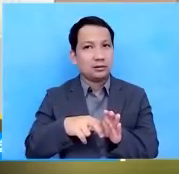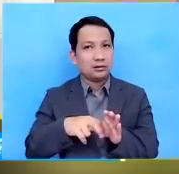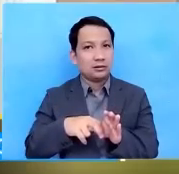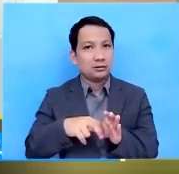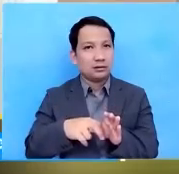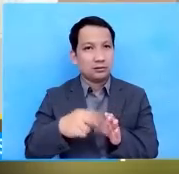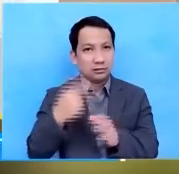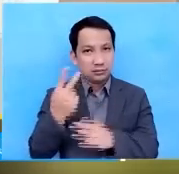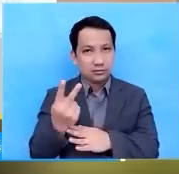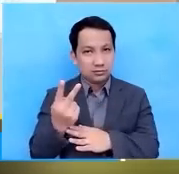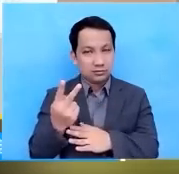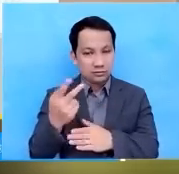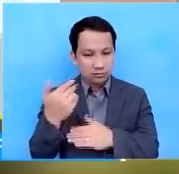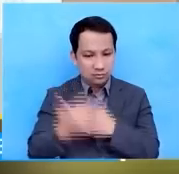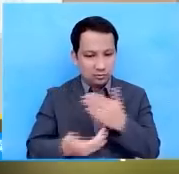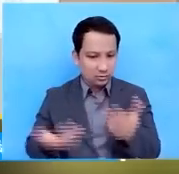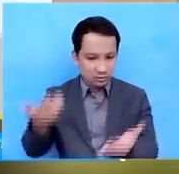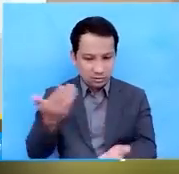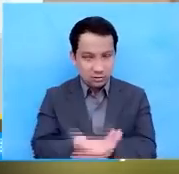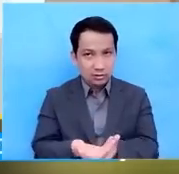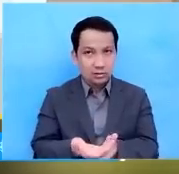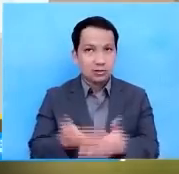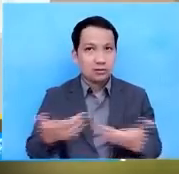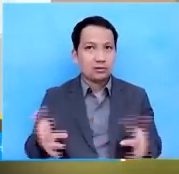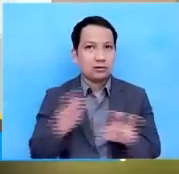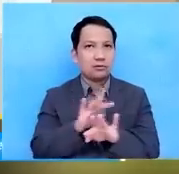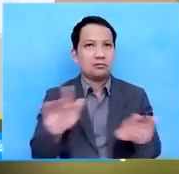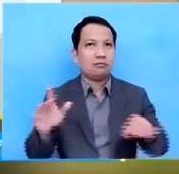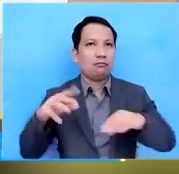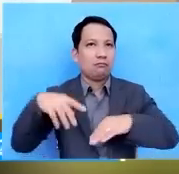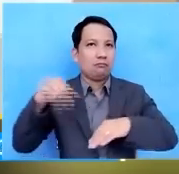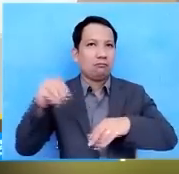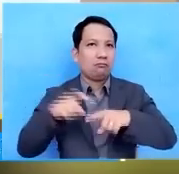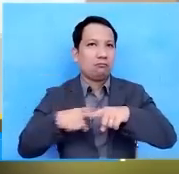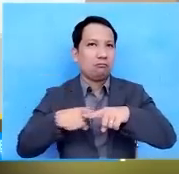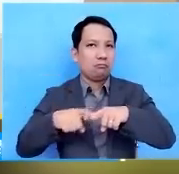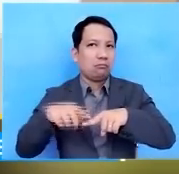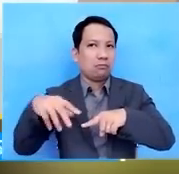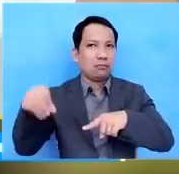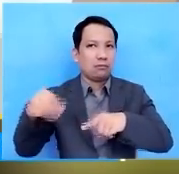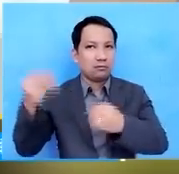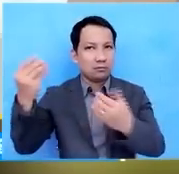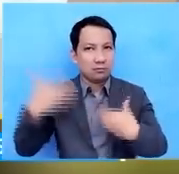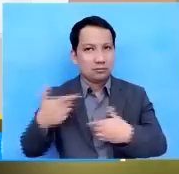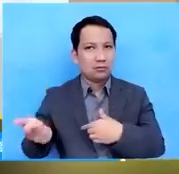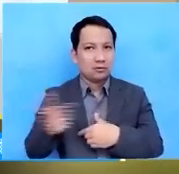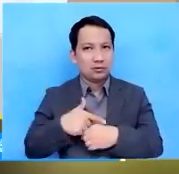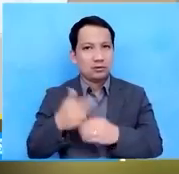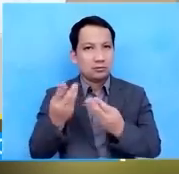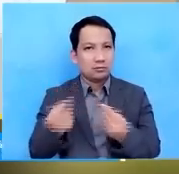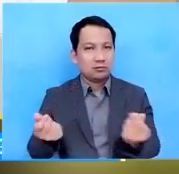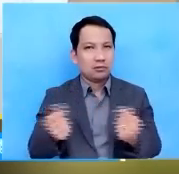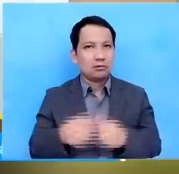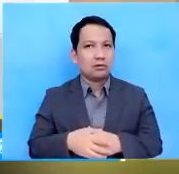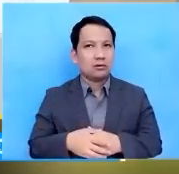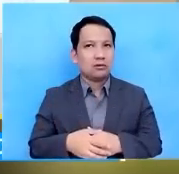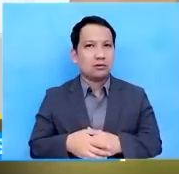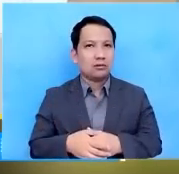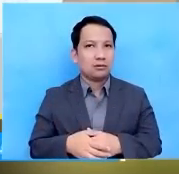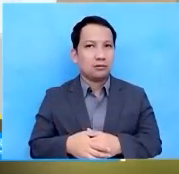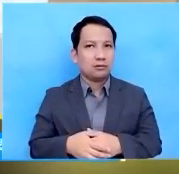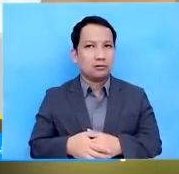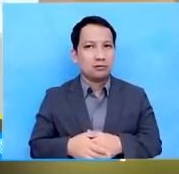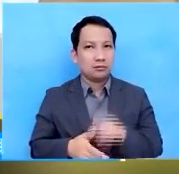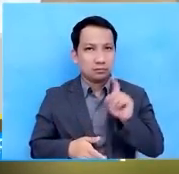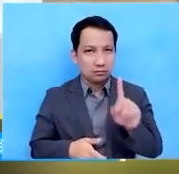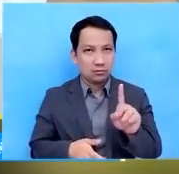alas 2 ng umaga. Wala na pong kuryente. Sabi po sa akin ng iba ko mga kasama doon sa airport. 1